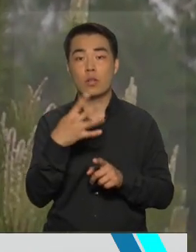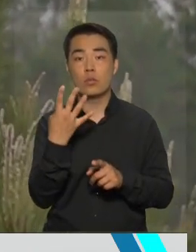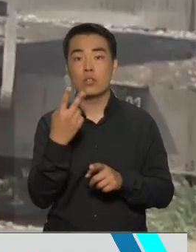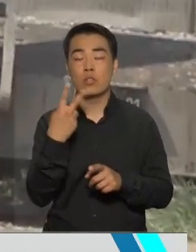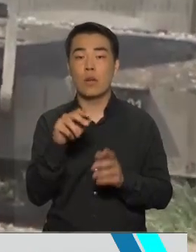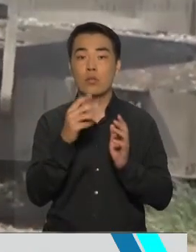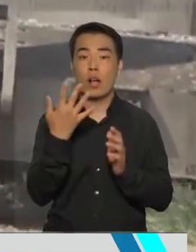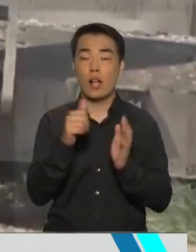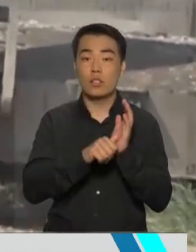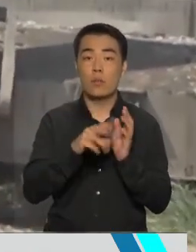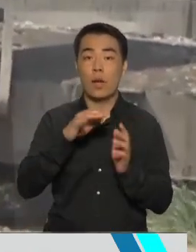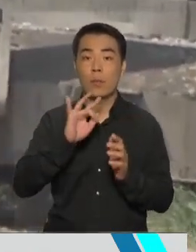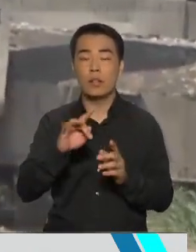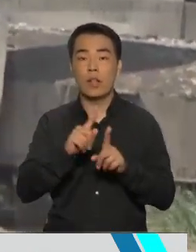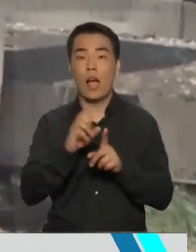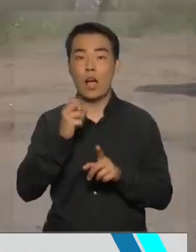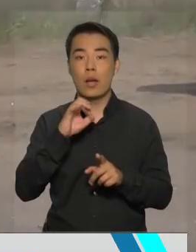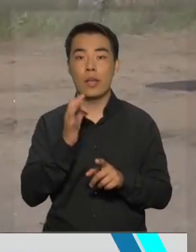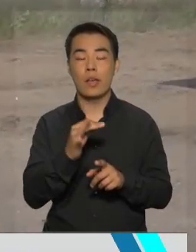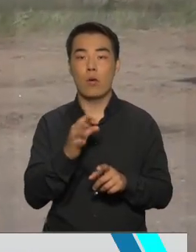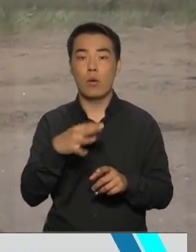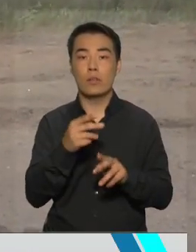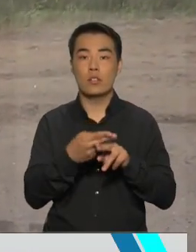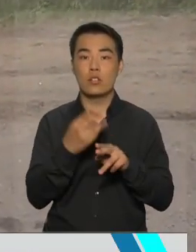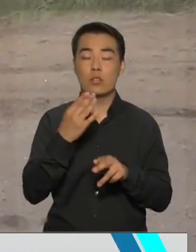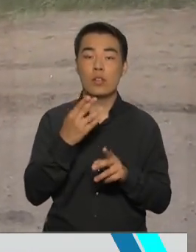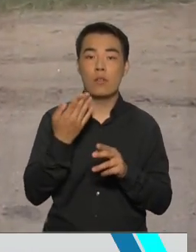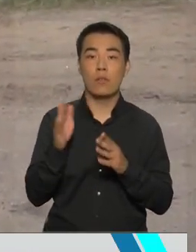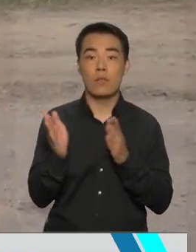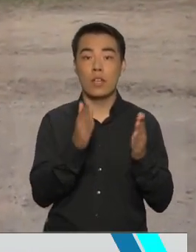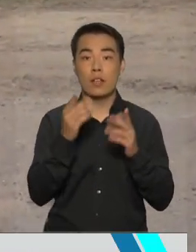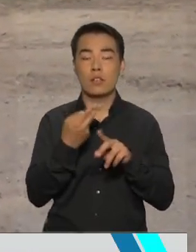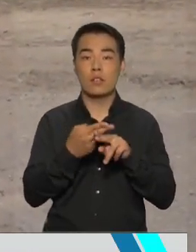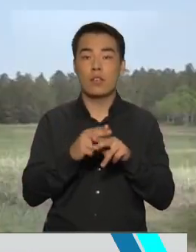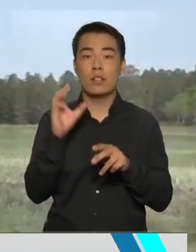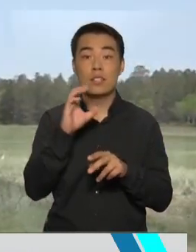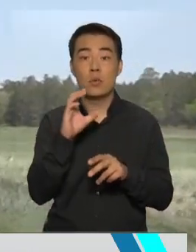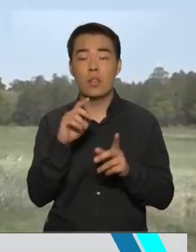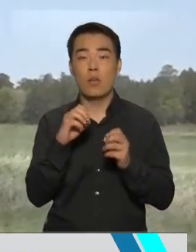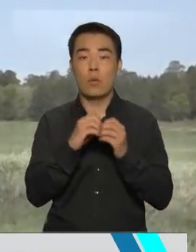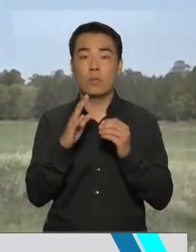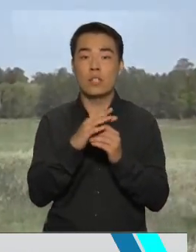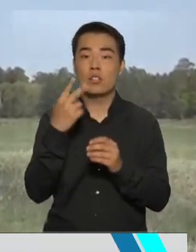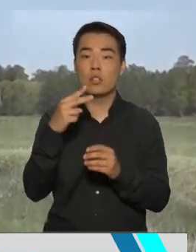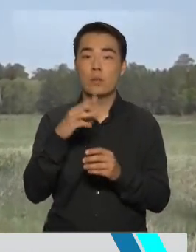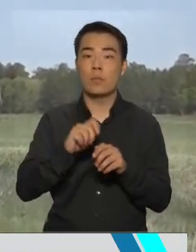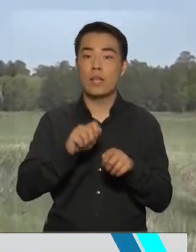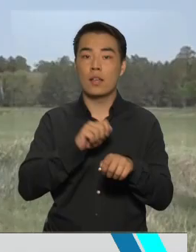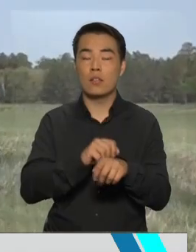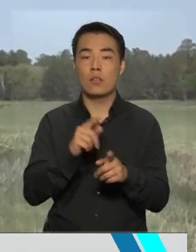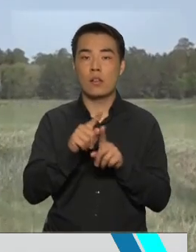24-26 мамырда Абай облысының Бородулиха ауданында солтүстік шығыстан соғатын желдің екпіні секундына 15-20 метрге